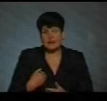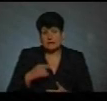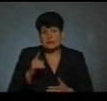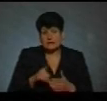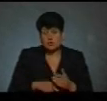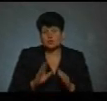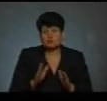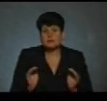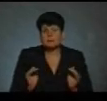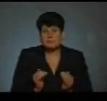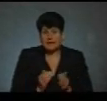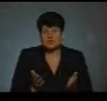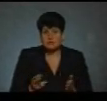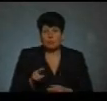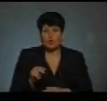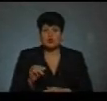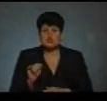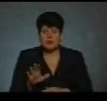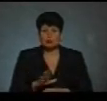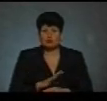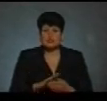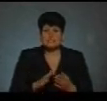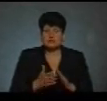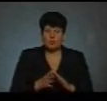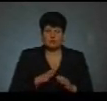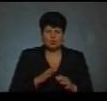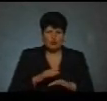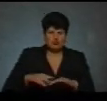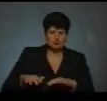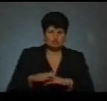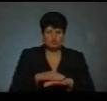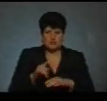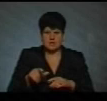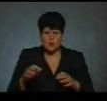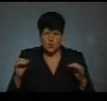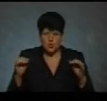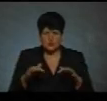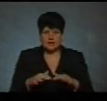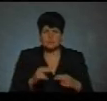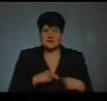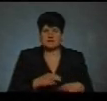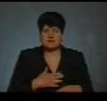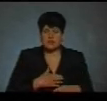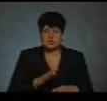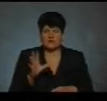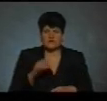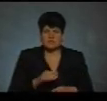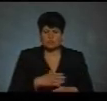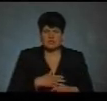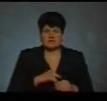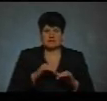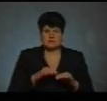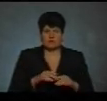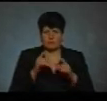їх буде менше. В Почаєві була ситуація, коли було скупчення людей. Працівники наші всі були в засобах індивідуального